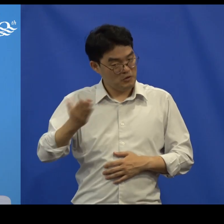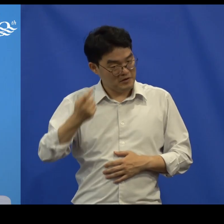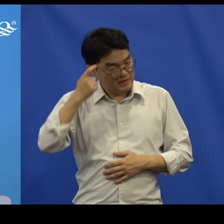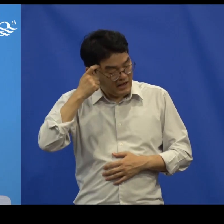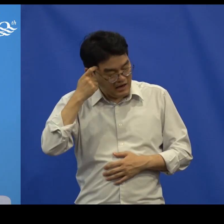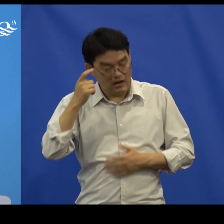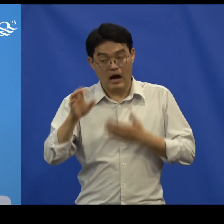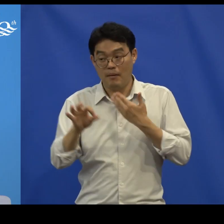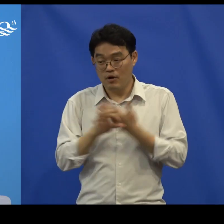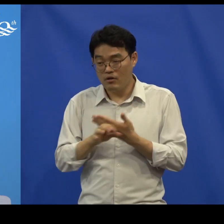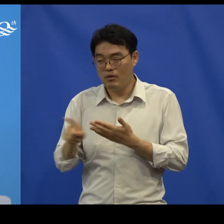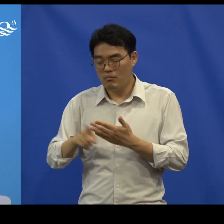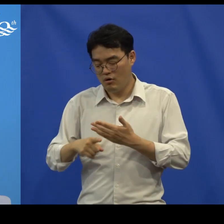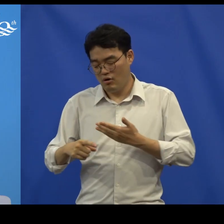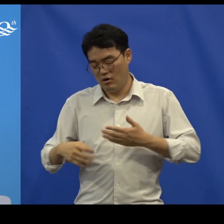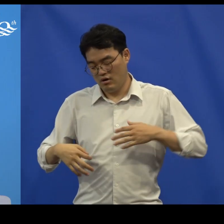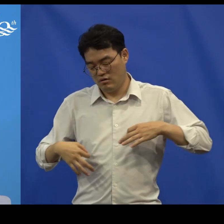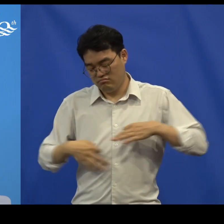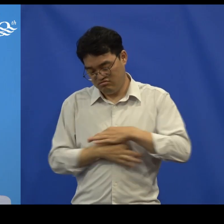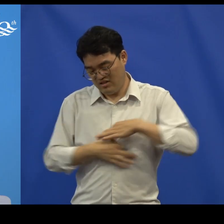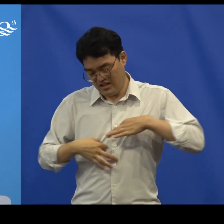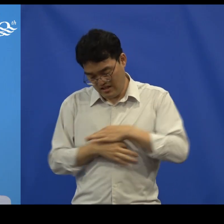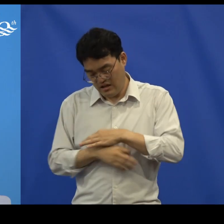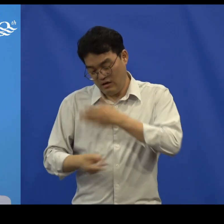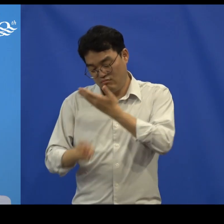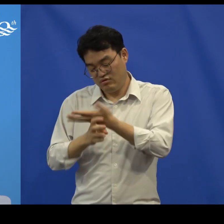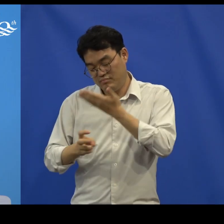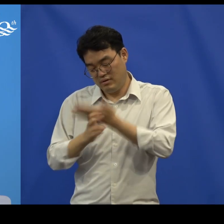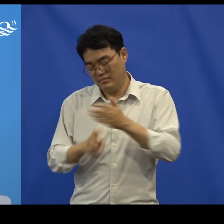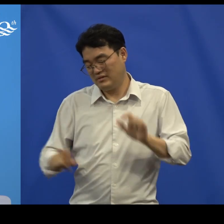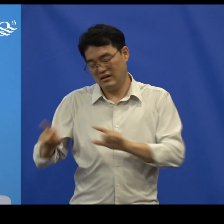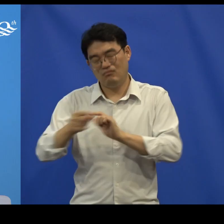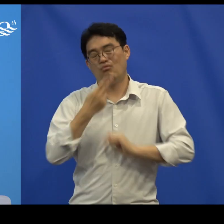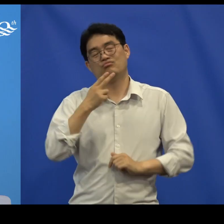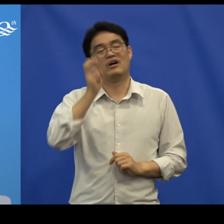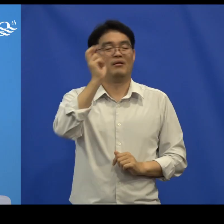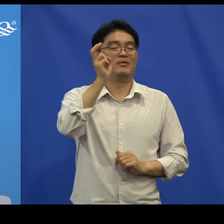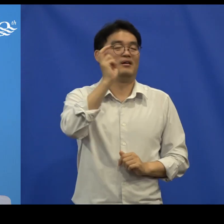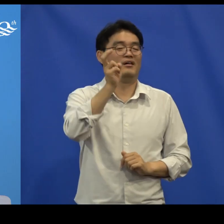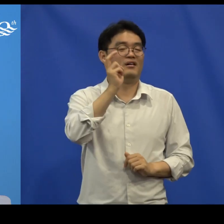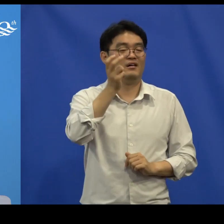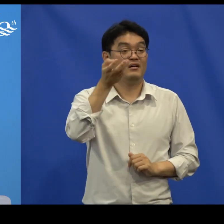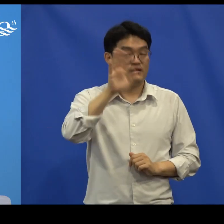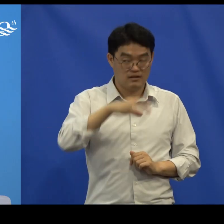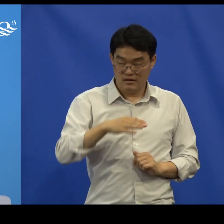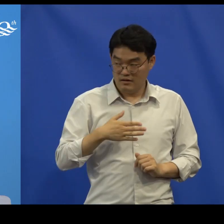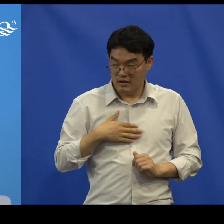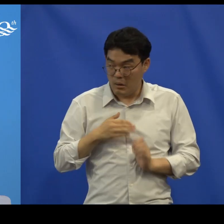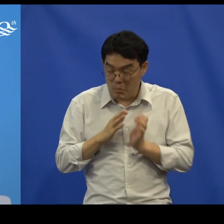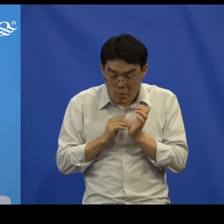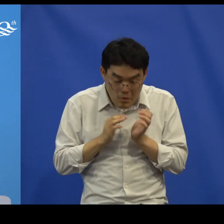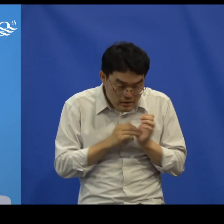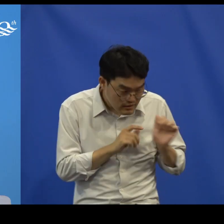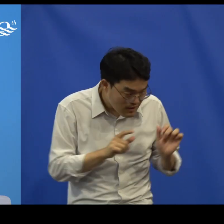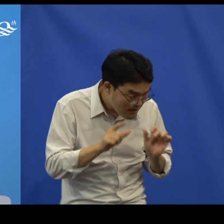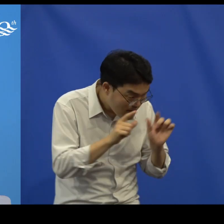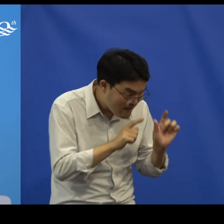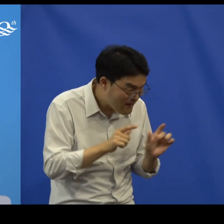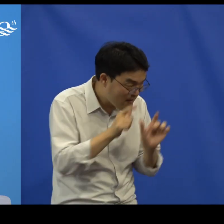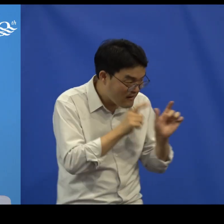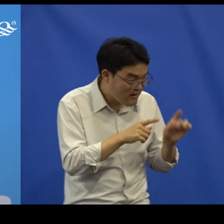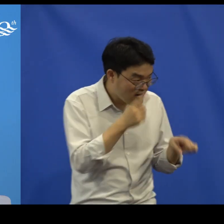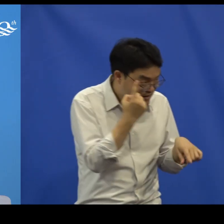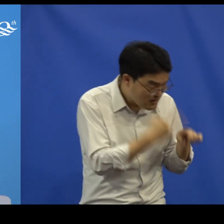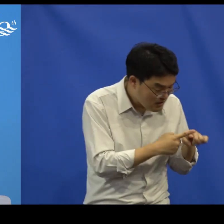꿈에도 그런 내가 후보자가 될 거라는 생각을 해본 적이 없는 거예요. 그런데 오늘은 온 거잖아요. 근데 준비가 안 된 거죠.